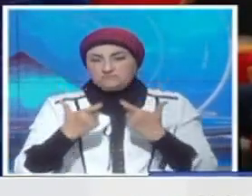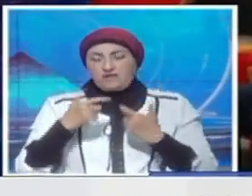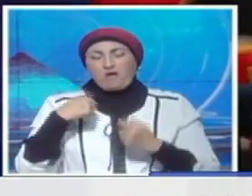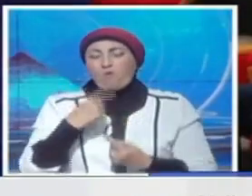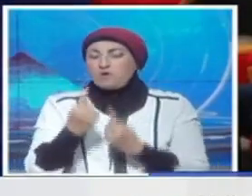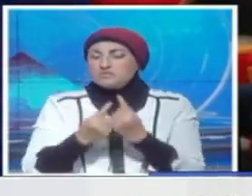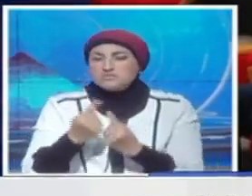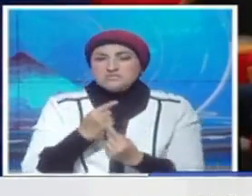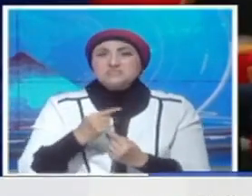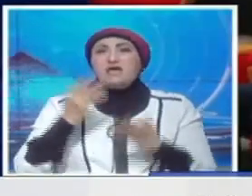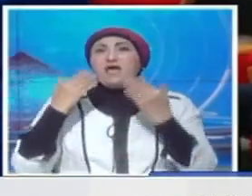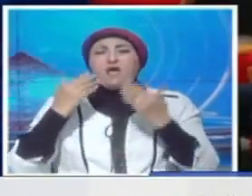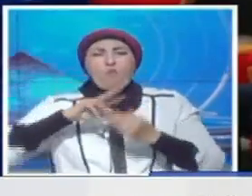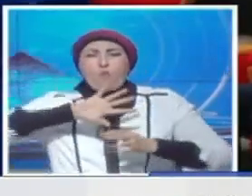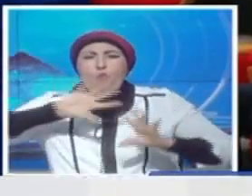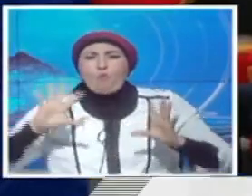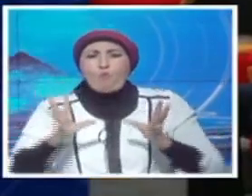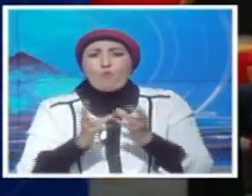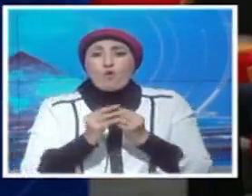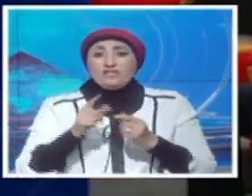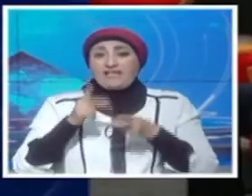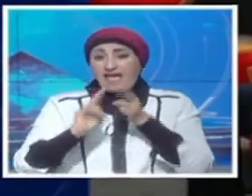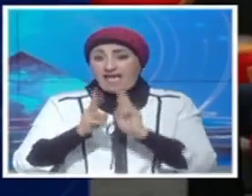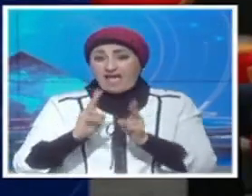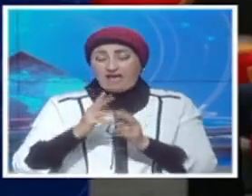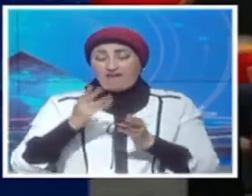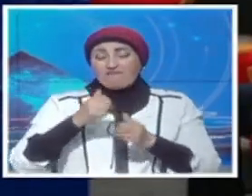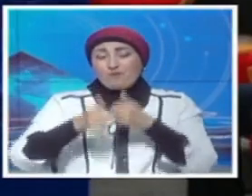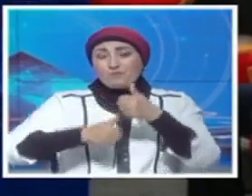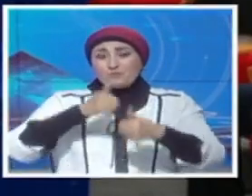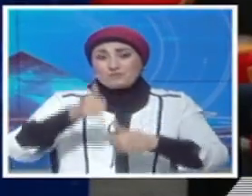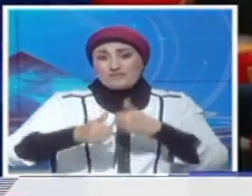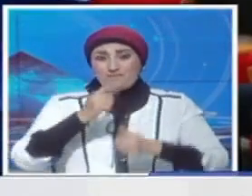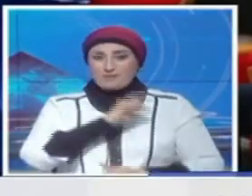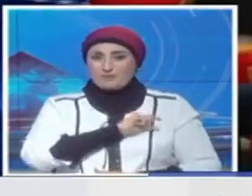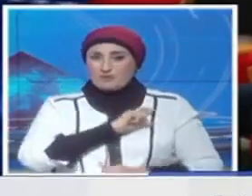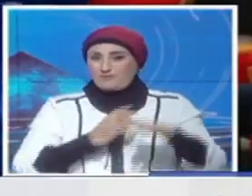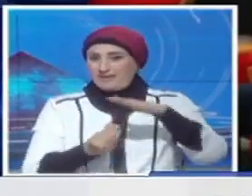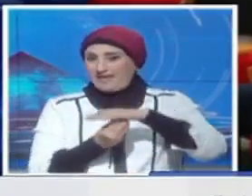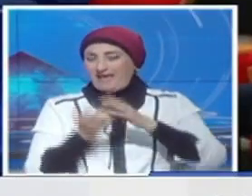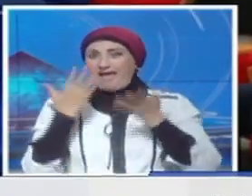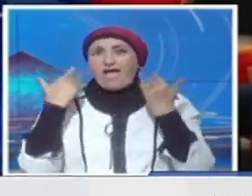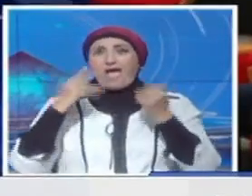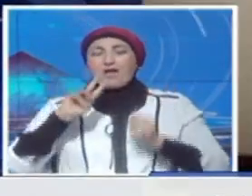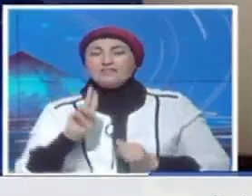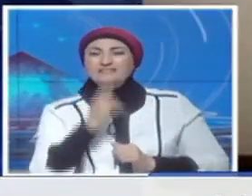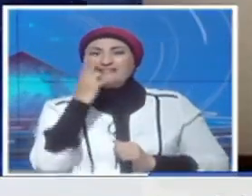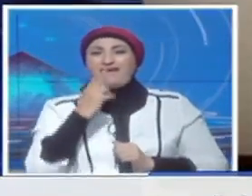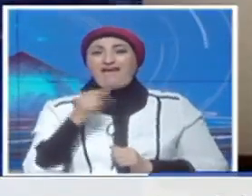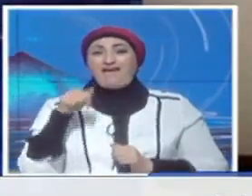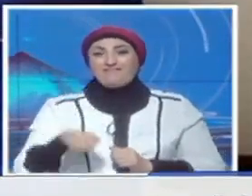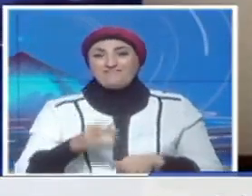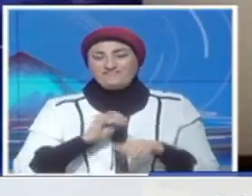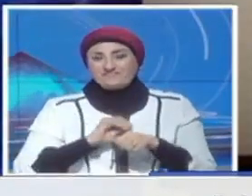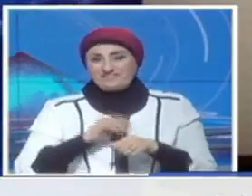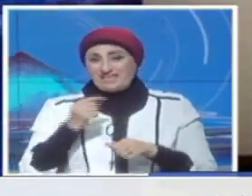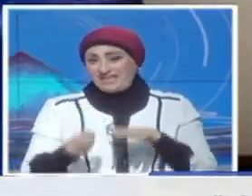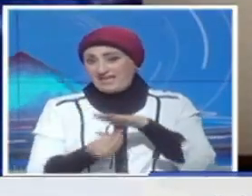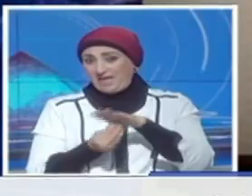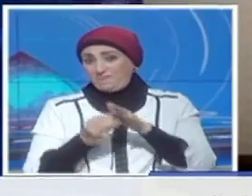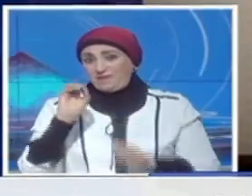الطبيعية. جاء ذلك خلال حفل توزيع جوائز مسابقة طلاب الجامعات عن التغيرات المناخية